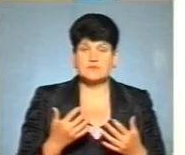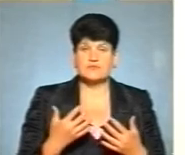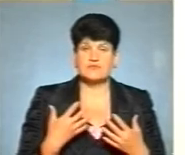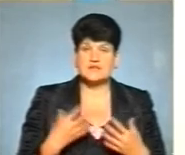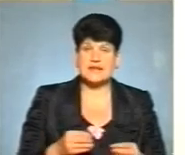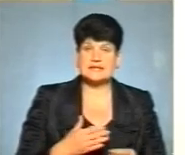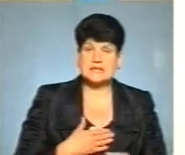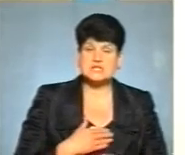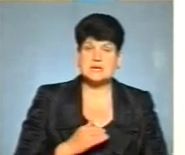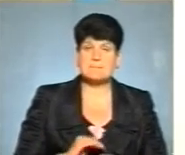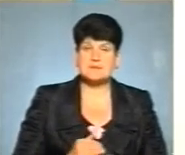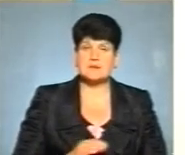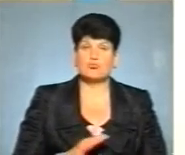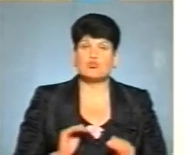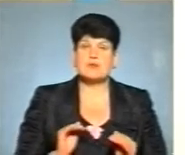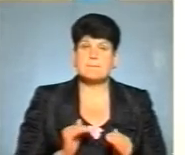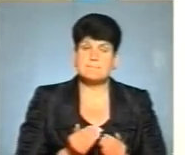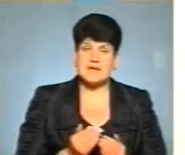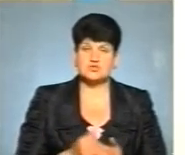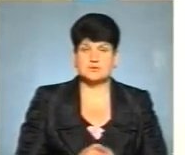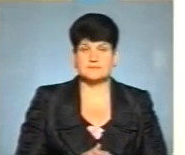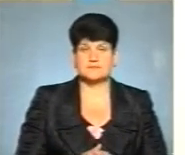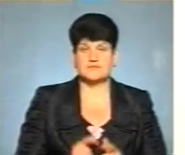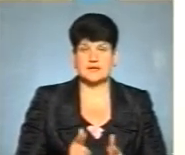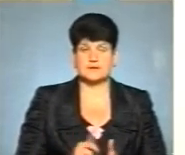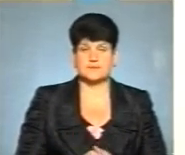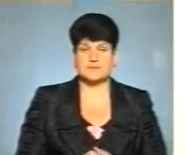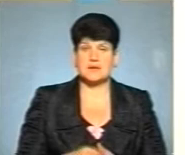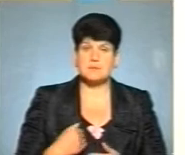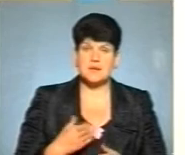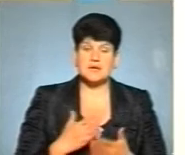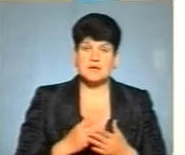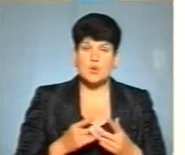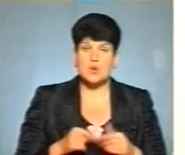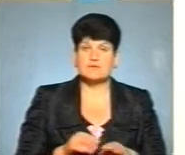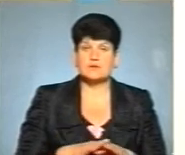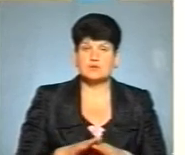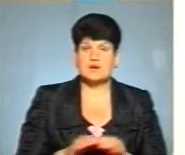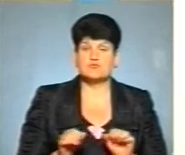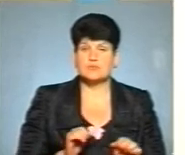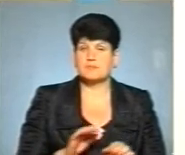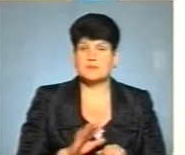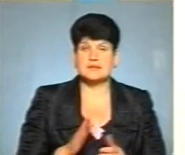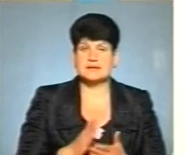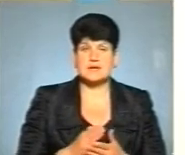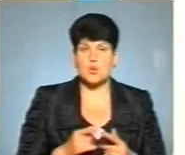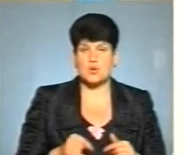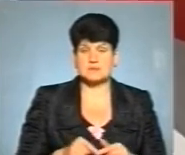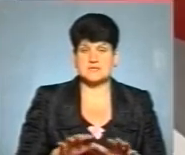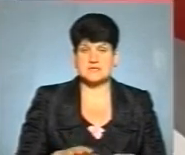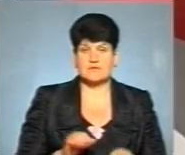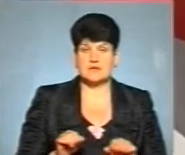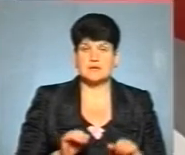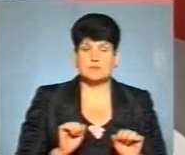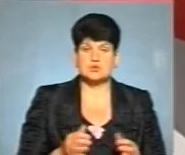наших підприємців були менші від карантину? Насправді, ми є орган виконавчої влади. Ми не є орган місцевої влади, який може